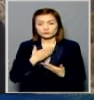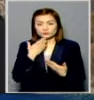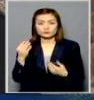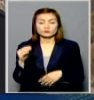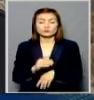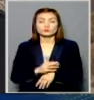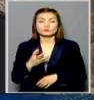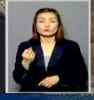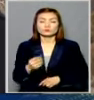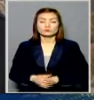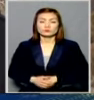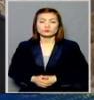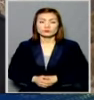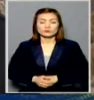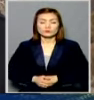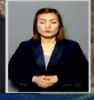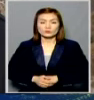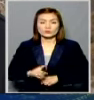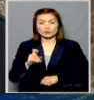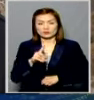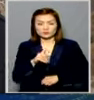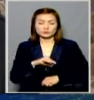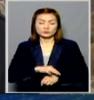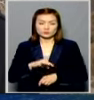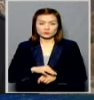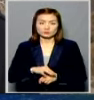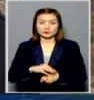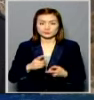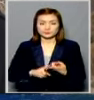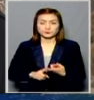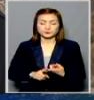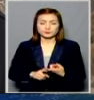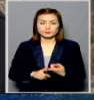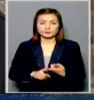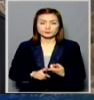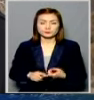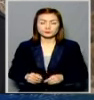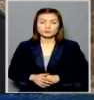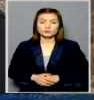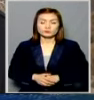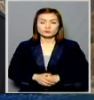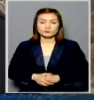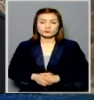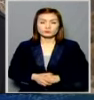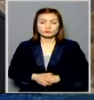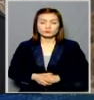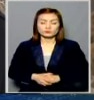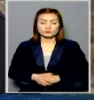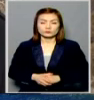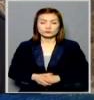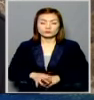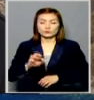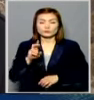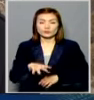қосымша паразитарлық ауруларға күдік тууына байланысты осы паразитарлық ауруды анықтау үшін